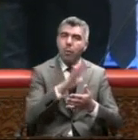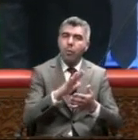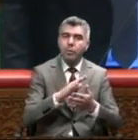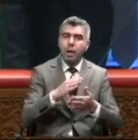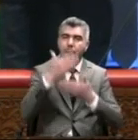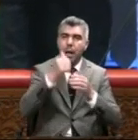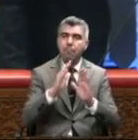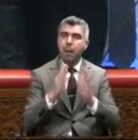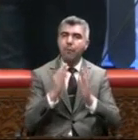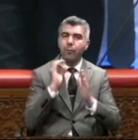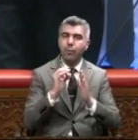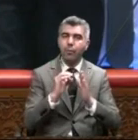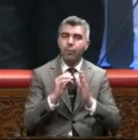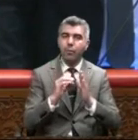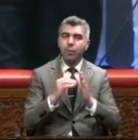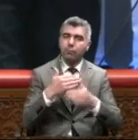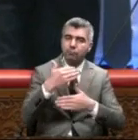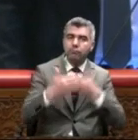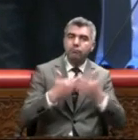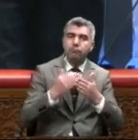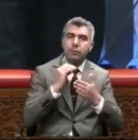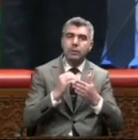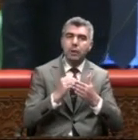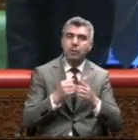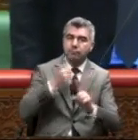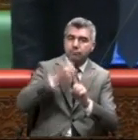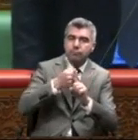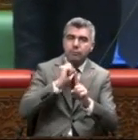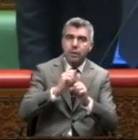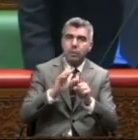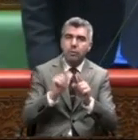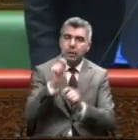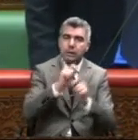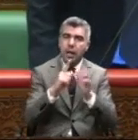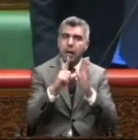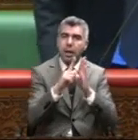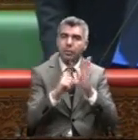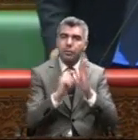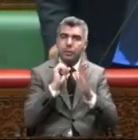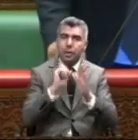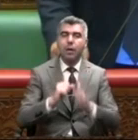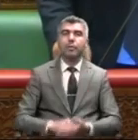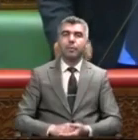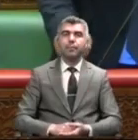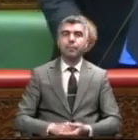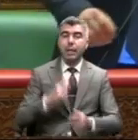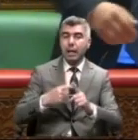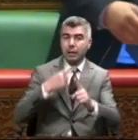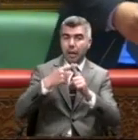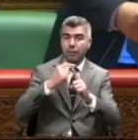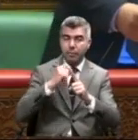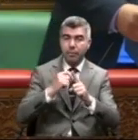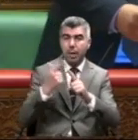واج السباقيه لتعزيز ترسانه القانونيه الوطنيه بالاضافه الى